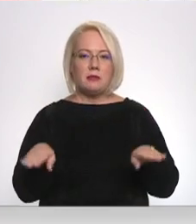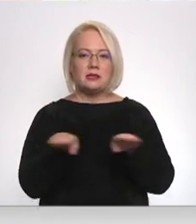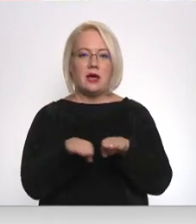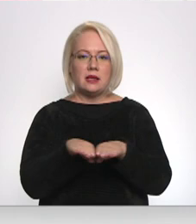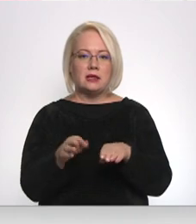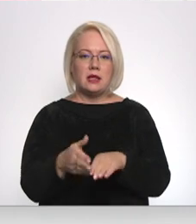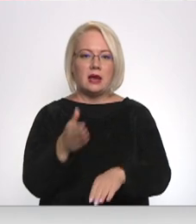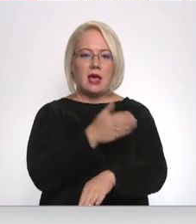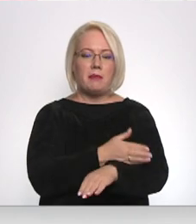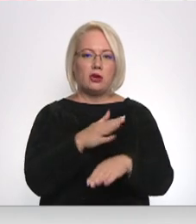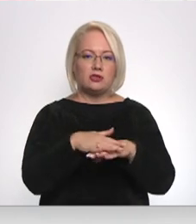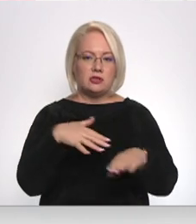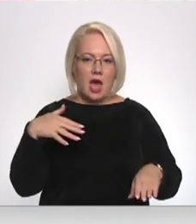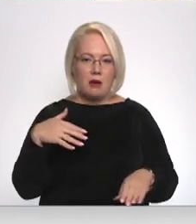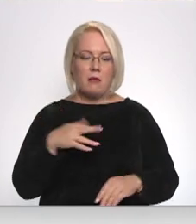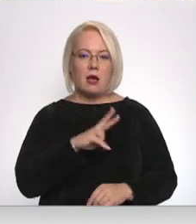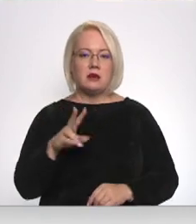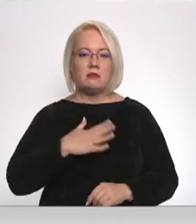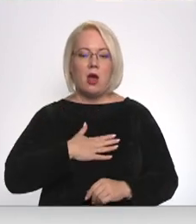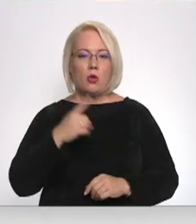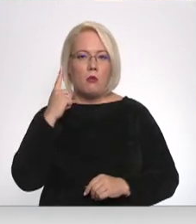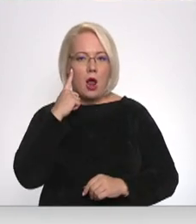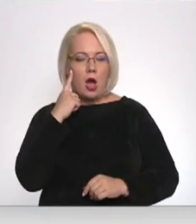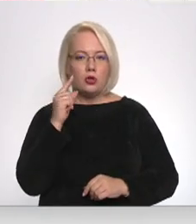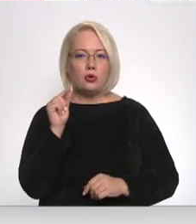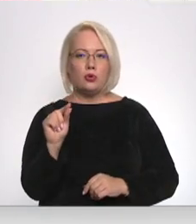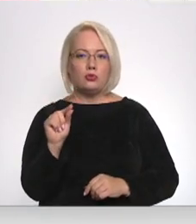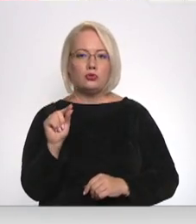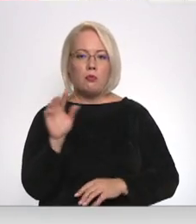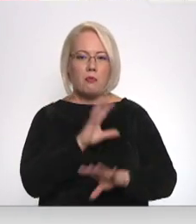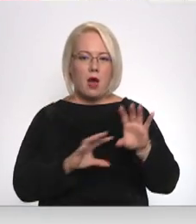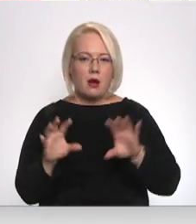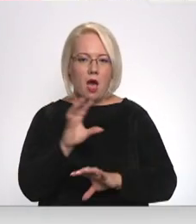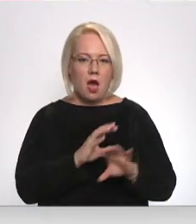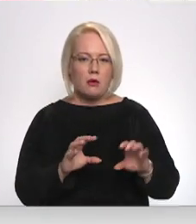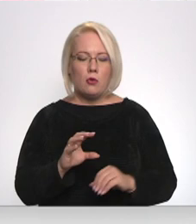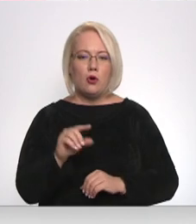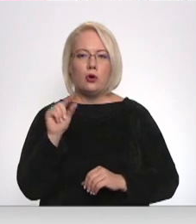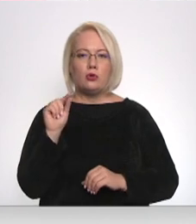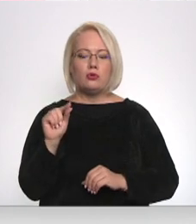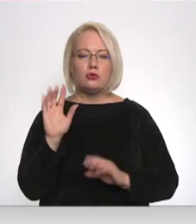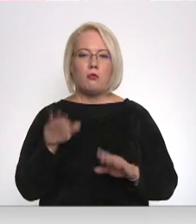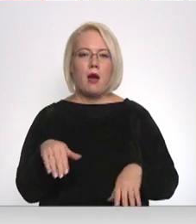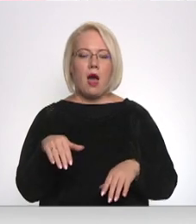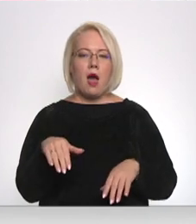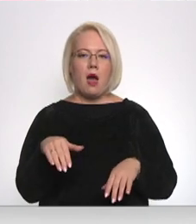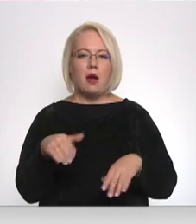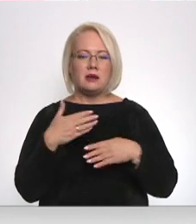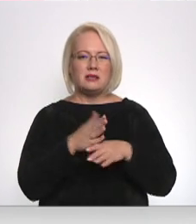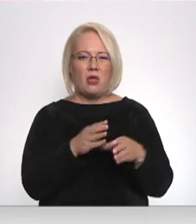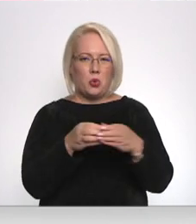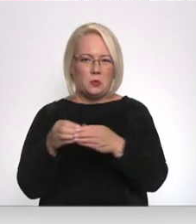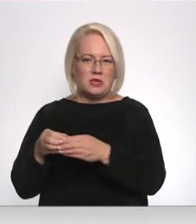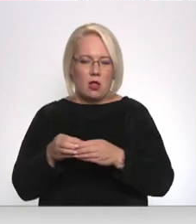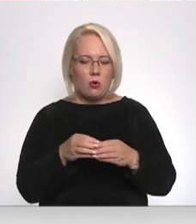iepriekšējo Saeimu, kas, manuprāt, drusku par raibu, drusku par sadrumstalotu. Varbūt